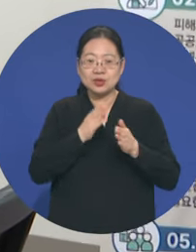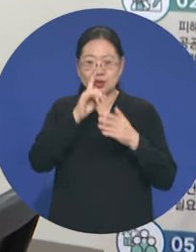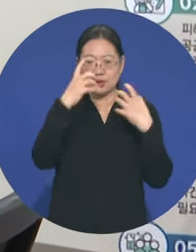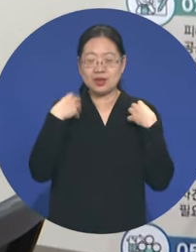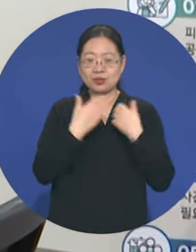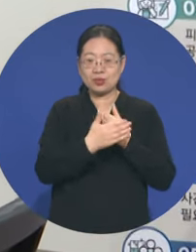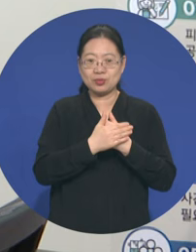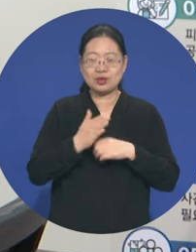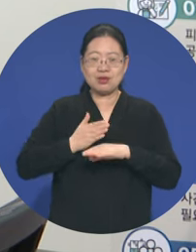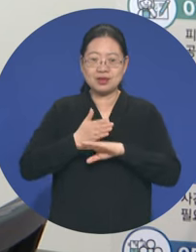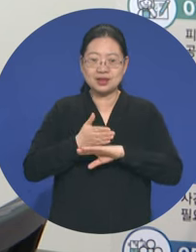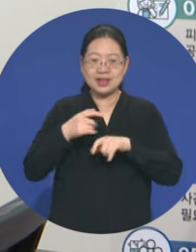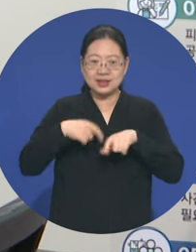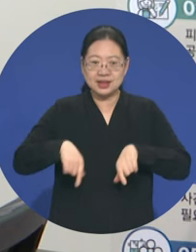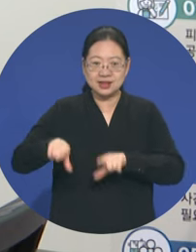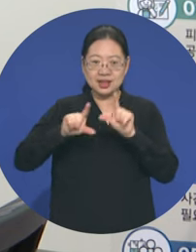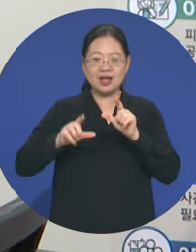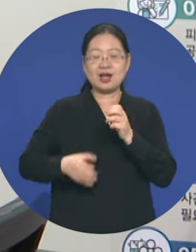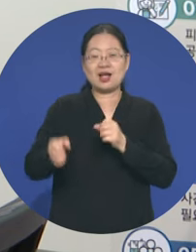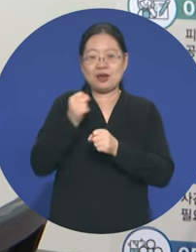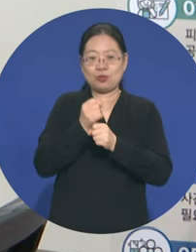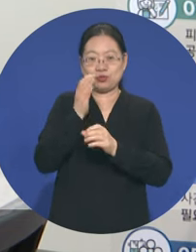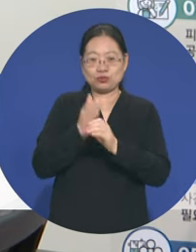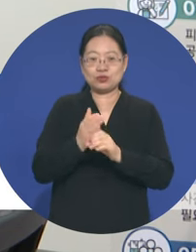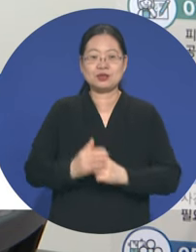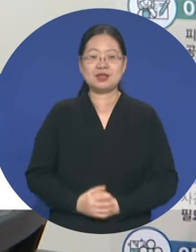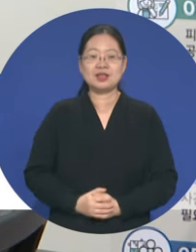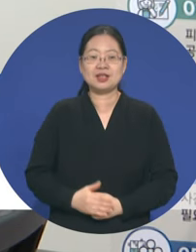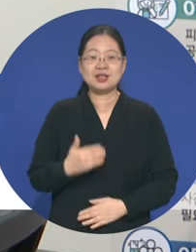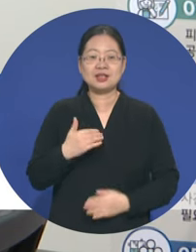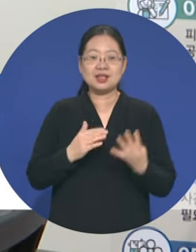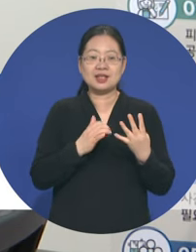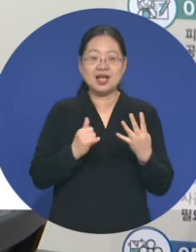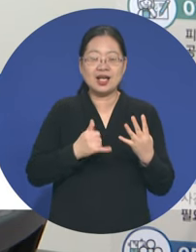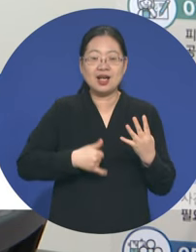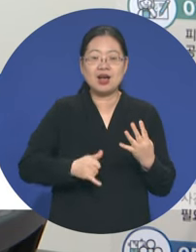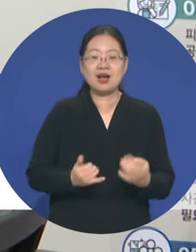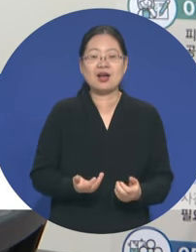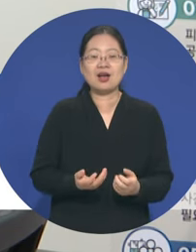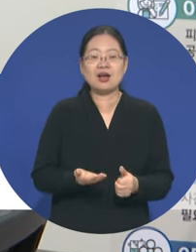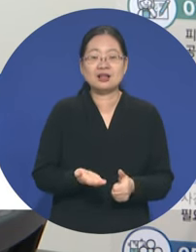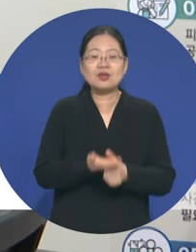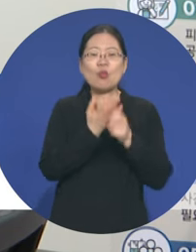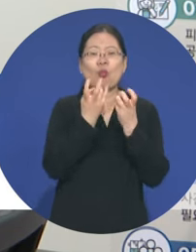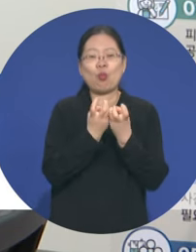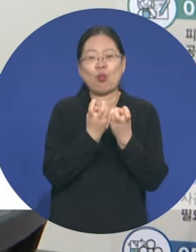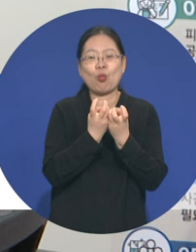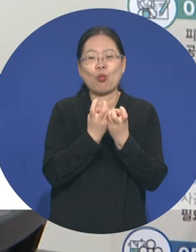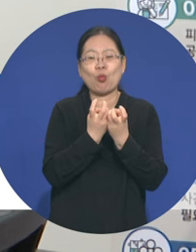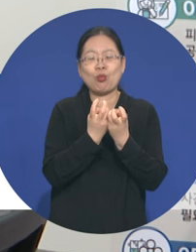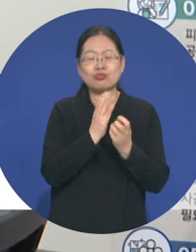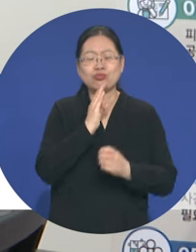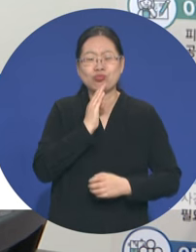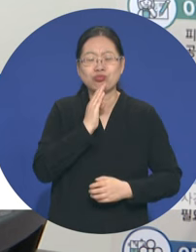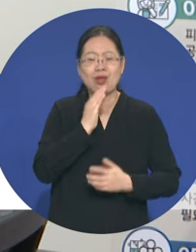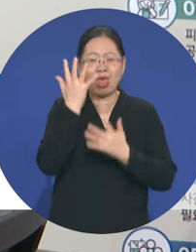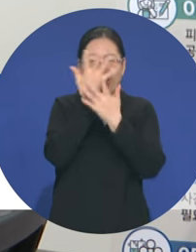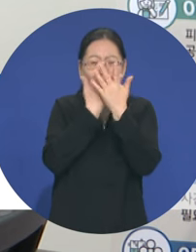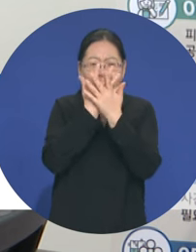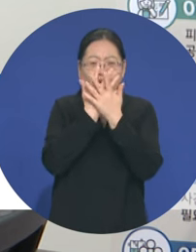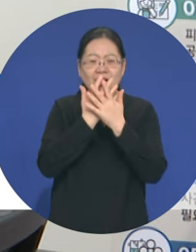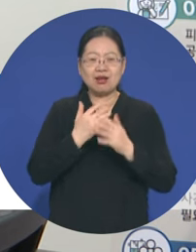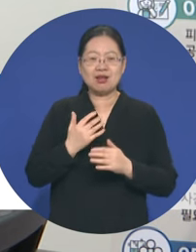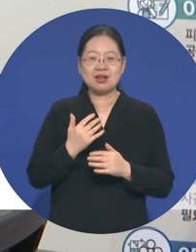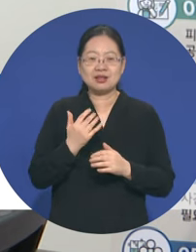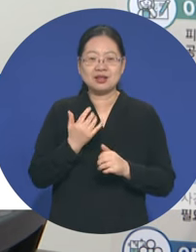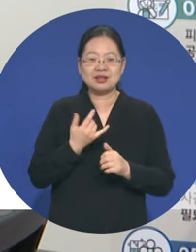도움으로 천천히 일상을 회복 중입니다. 내 아이를 다 어떻게 케어를 해야 될까 되게 막막했었어요. 네, 아무래도